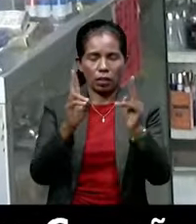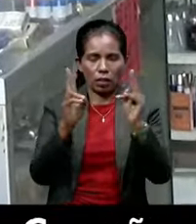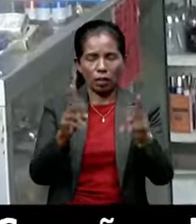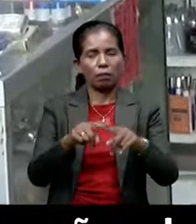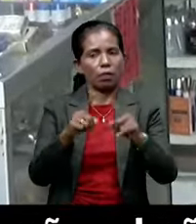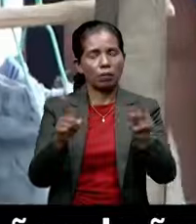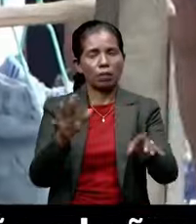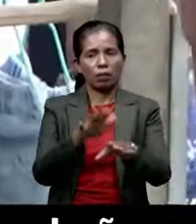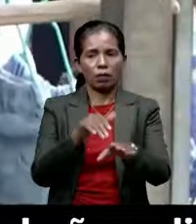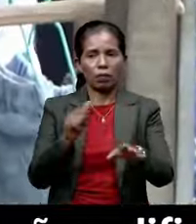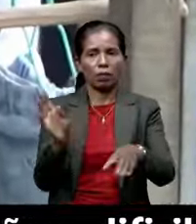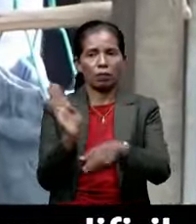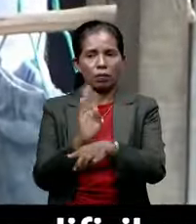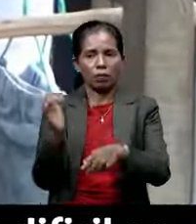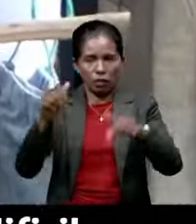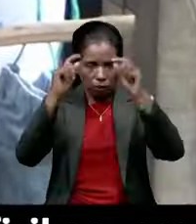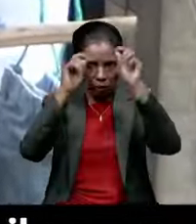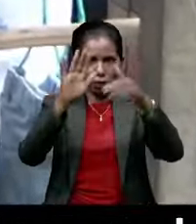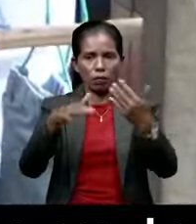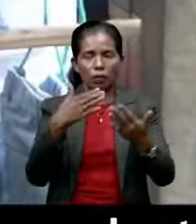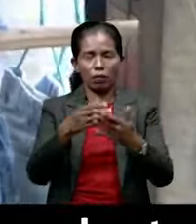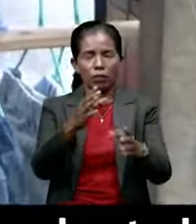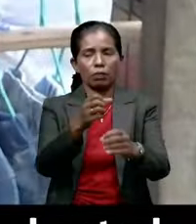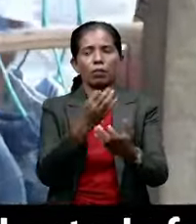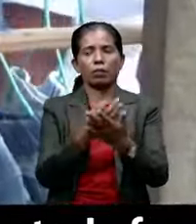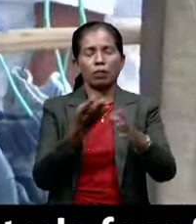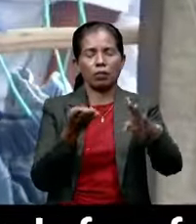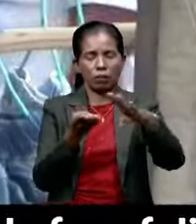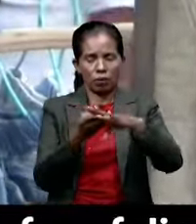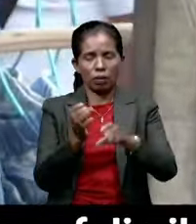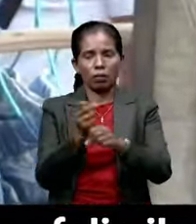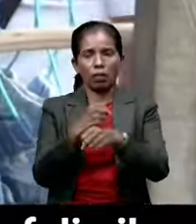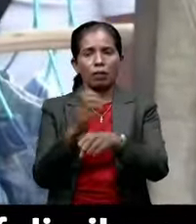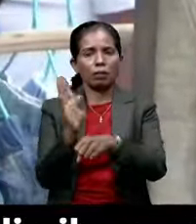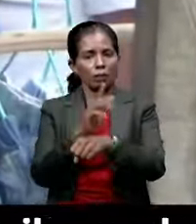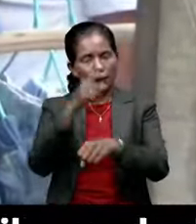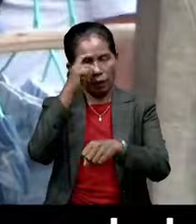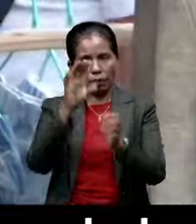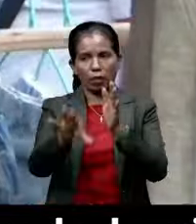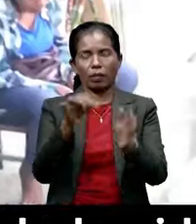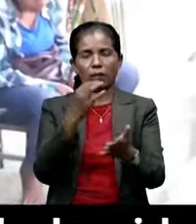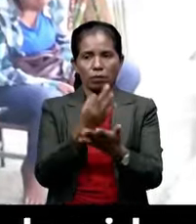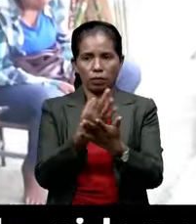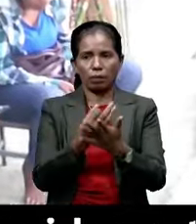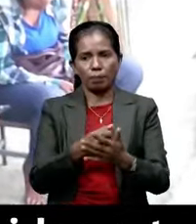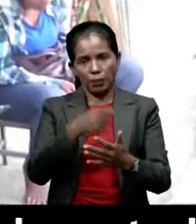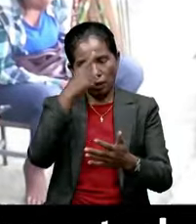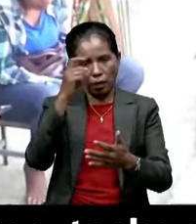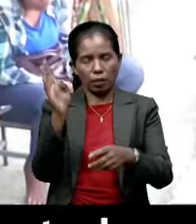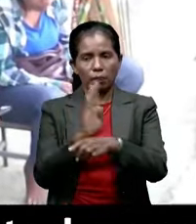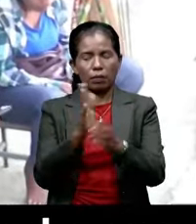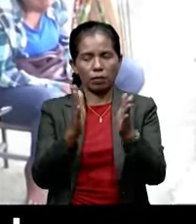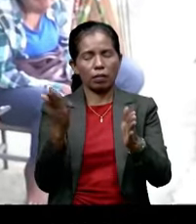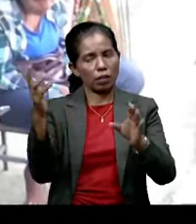mebe afeta tebes ba negociante timoroan sira nebe foti osang ia banko ho dihalo negosiu, tambah label hetan rendimento. Tambane negosiante sira